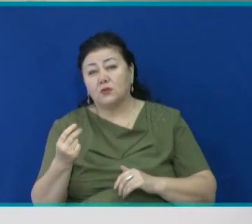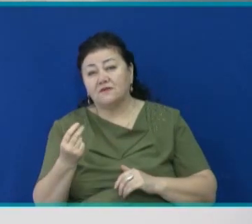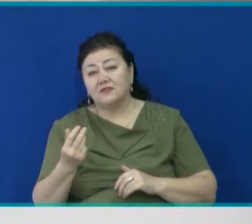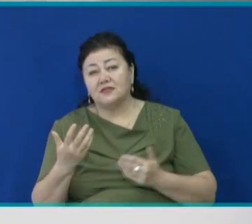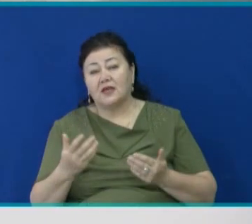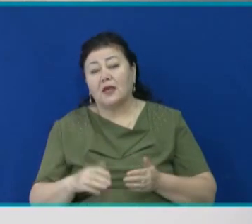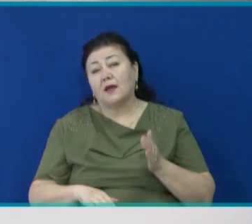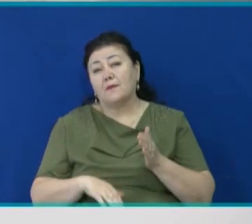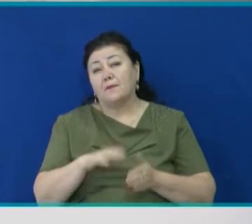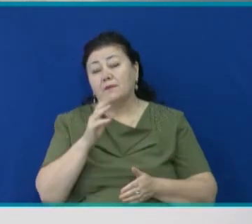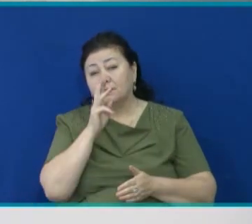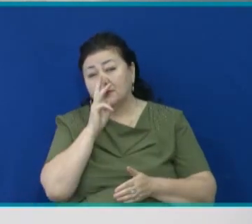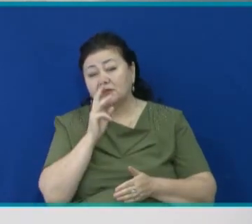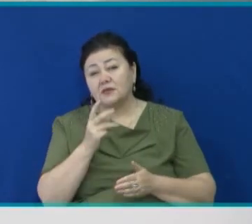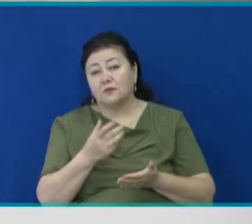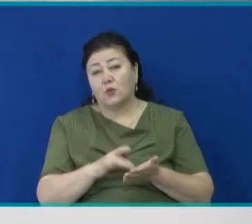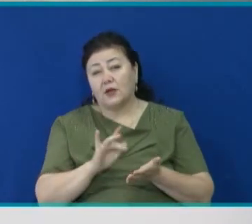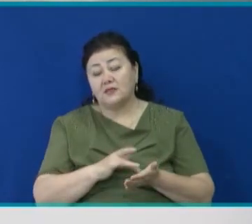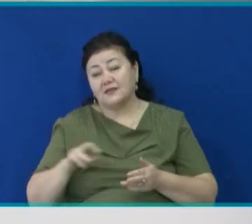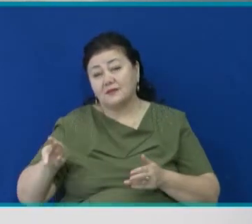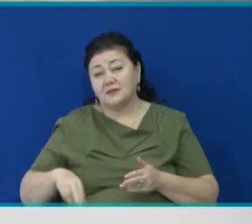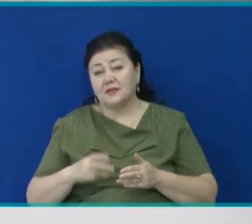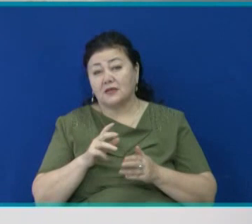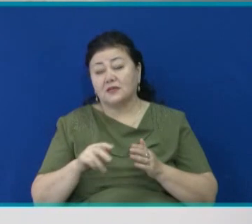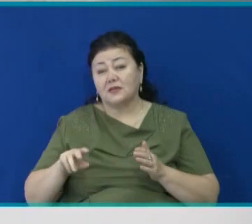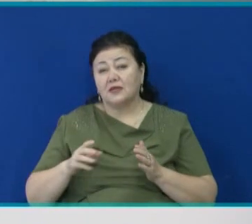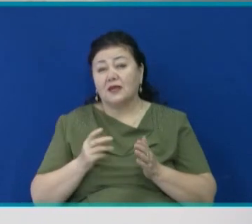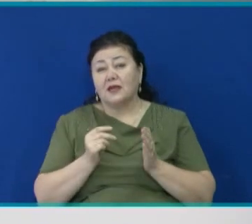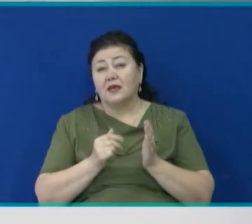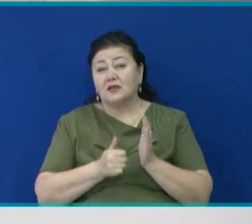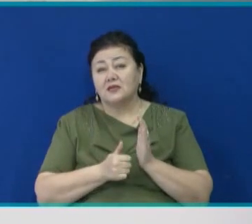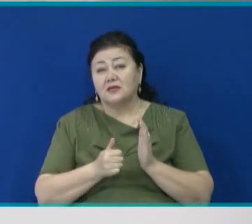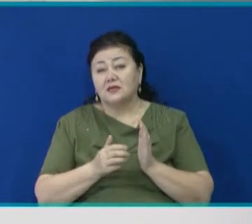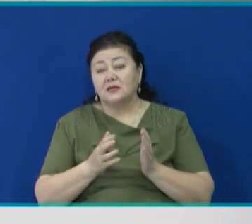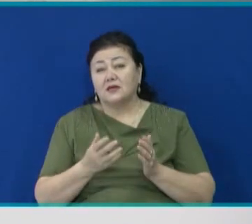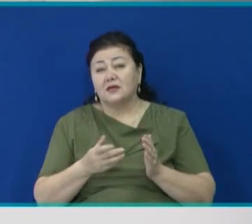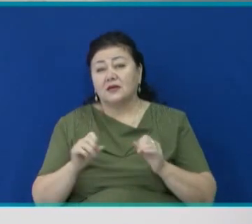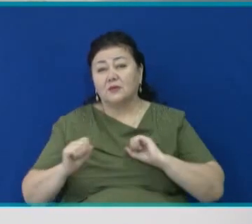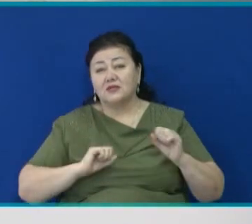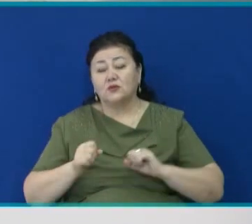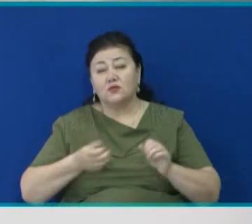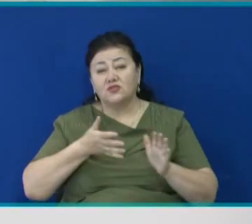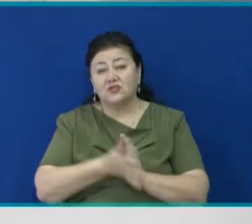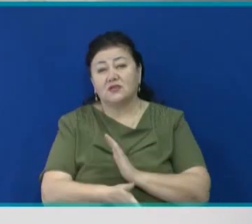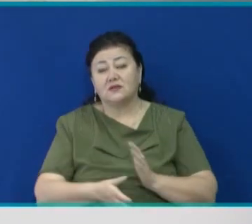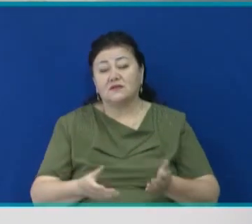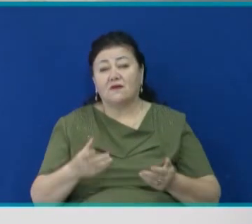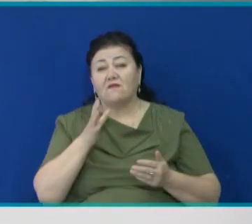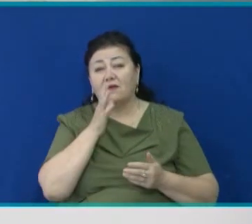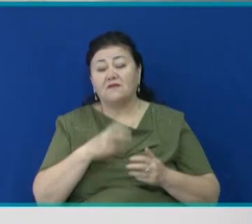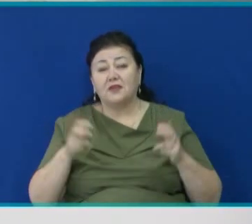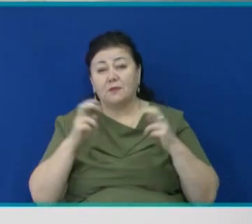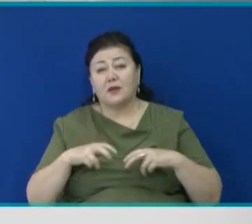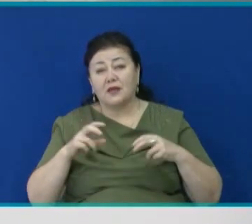выплачивали себе повышенную заработную плату, перечисляли завышенные премии и командировочные расходы. Хищение было выявлено в ходе